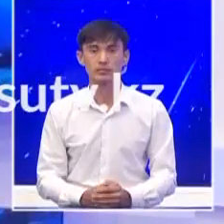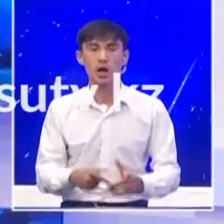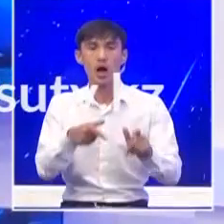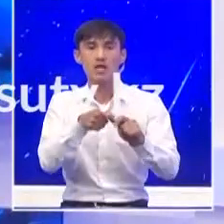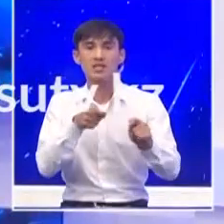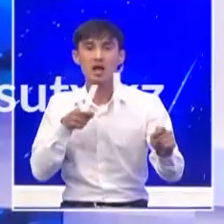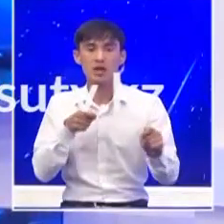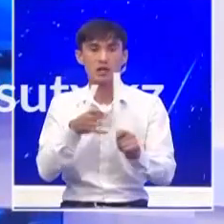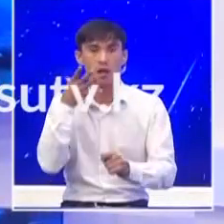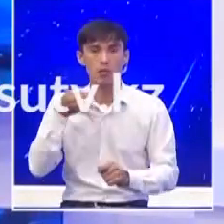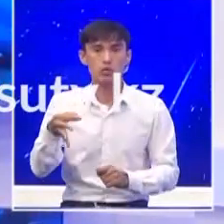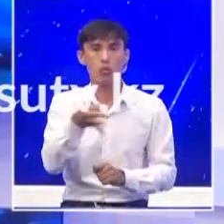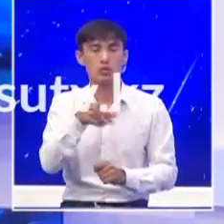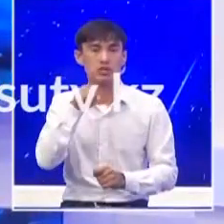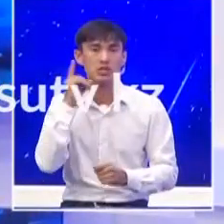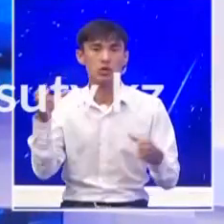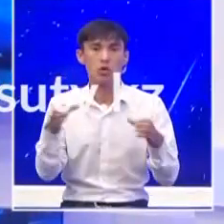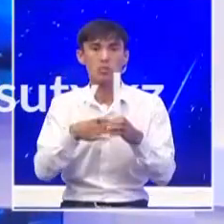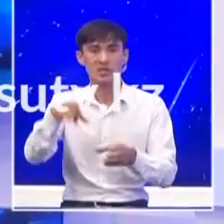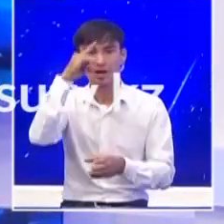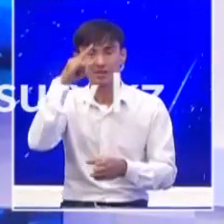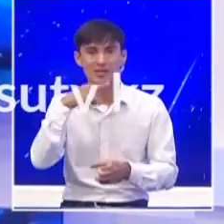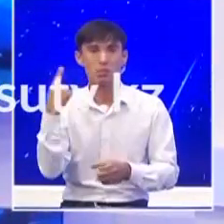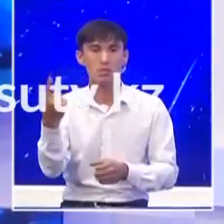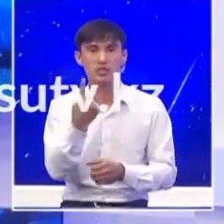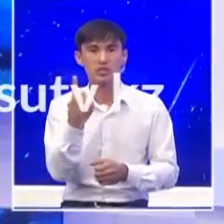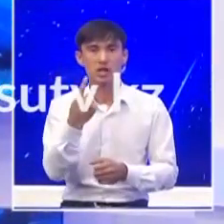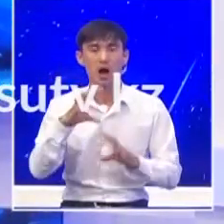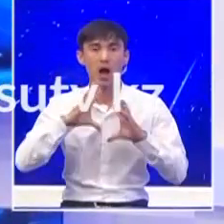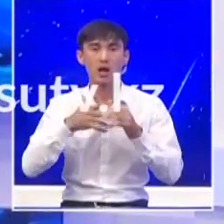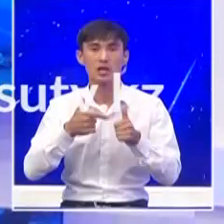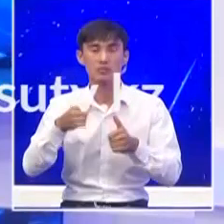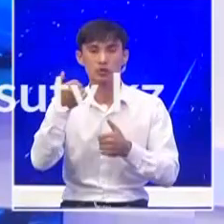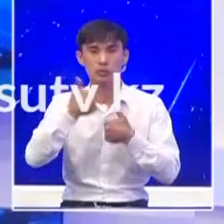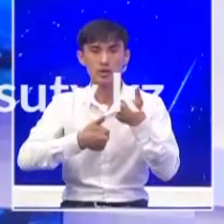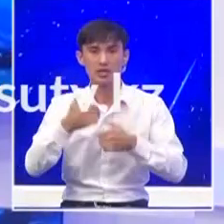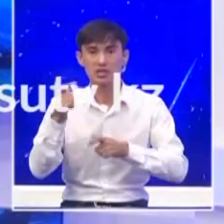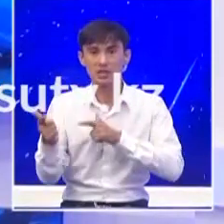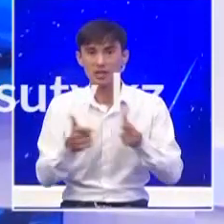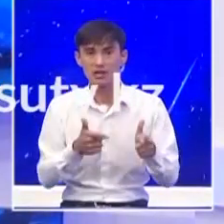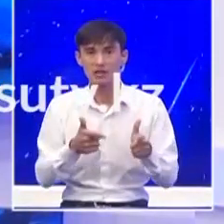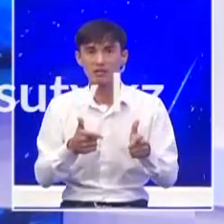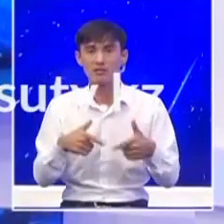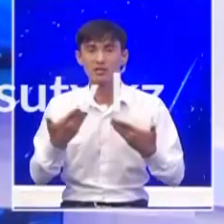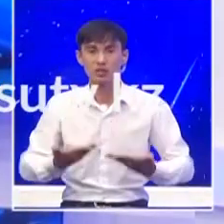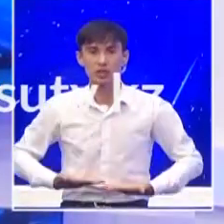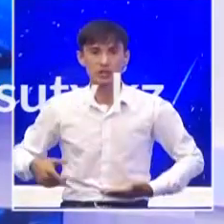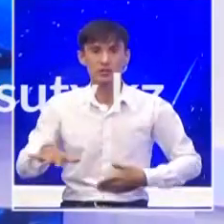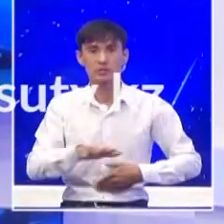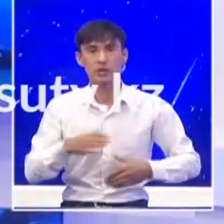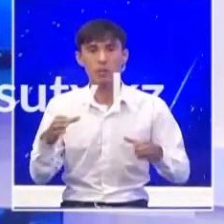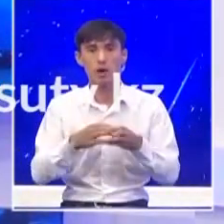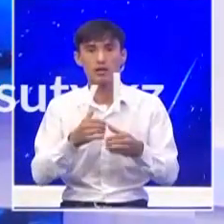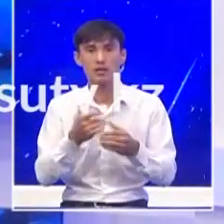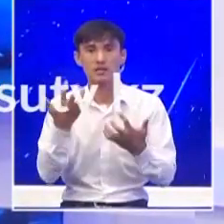Садақ атудан Алматы облысының жастар құрамасы Қазақстан біріншілігі мен әлем чемпионатына дайындалып жатыр. Жерлестеріміз елішілік жарыста командалық